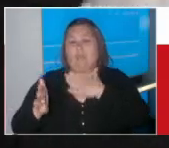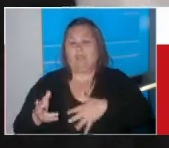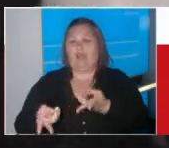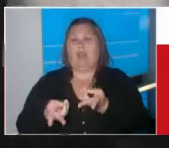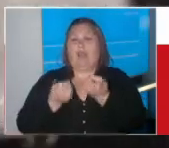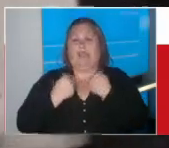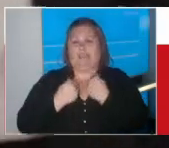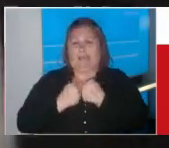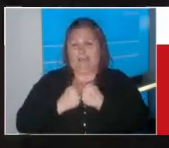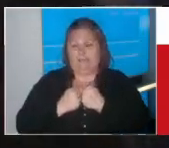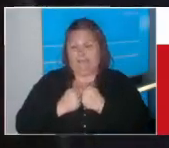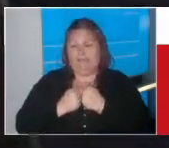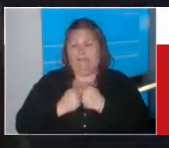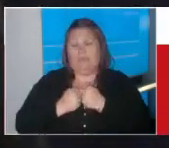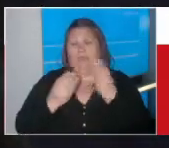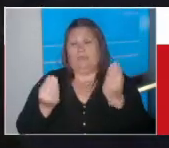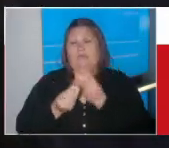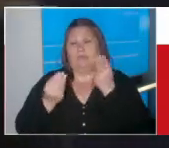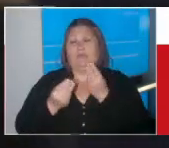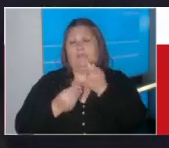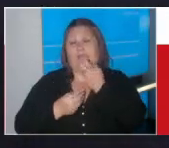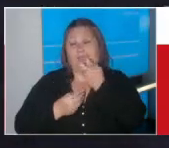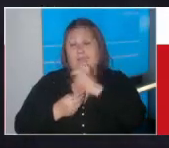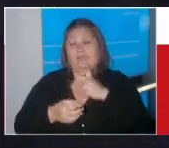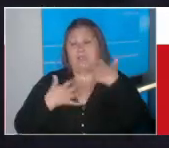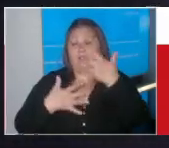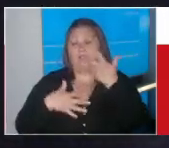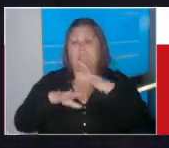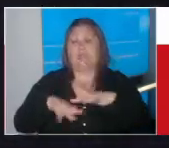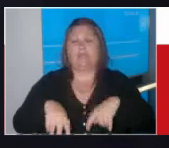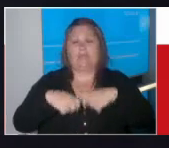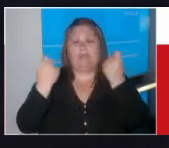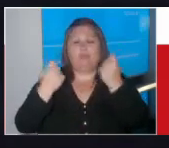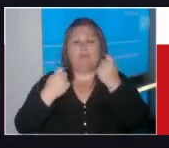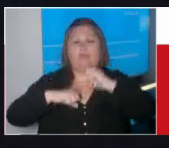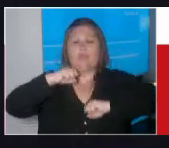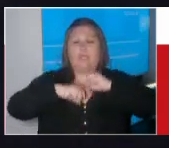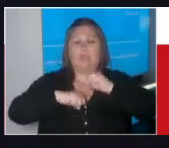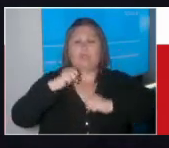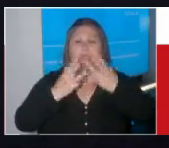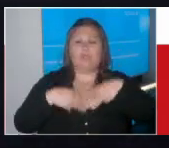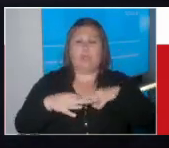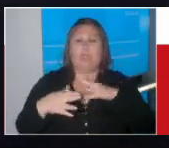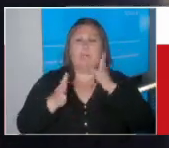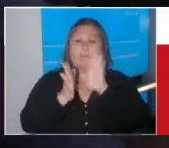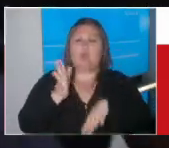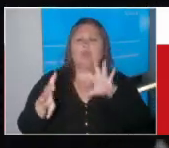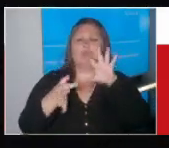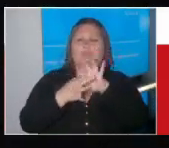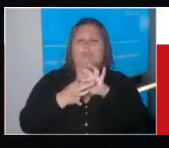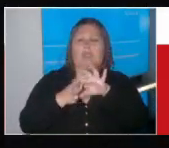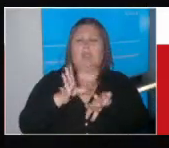אליהם. עדיף שהסיפורים האלה על התרבות וההתנהגות של המשפחה יהיו פחות מחוברים ליום הבוחר